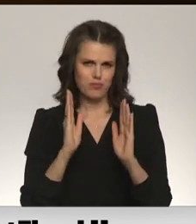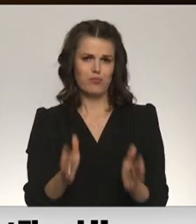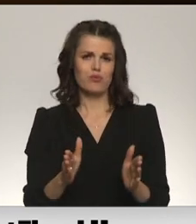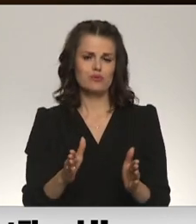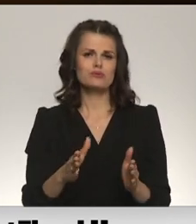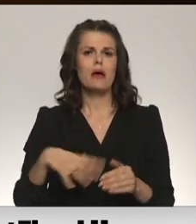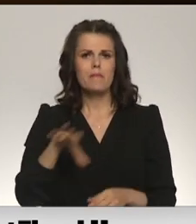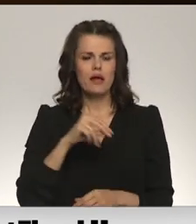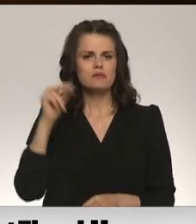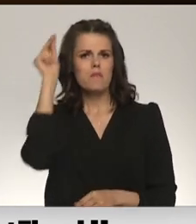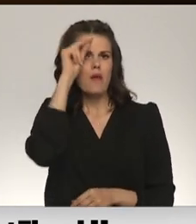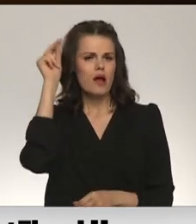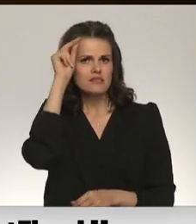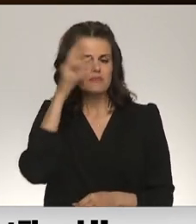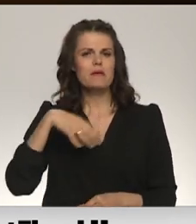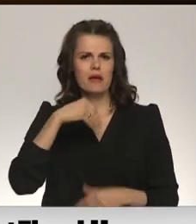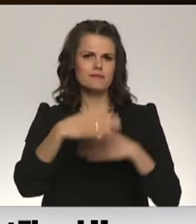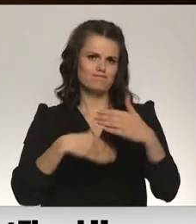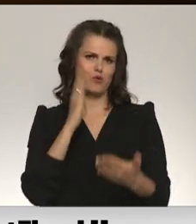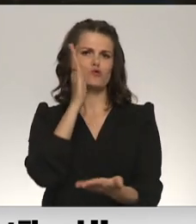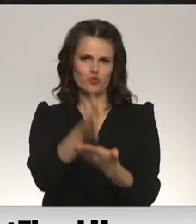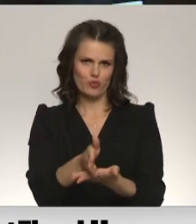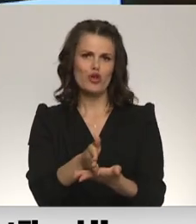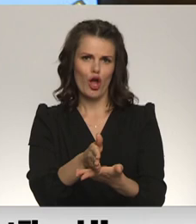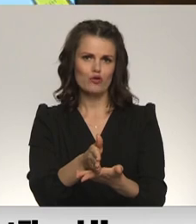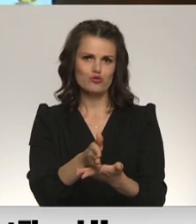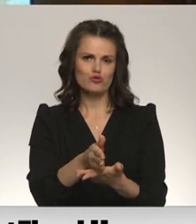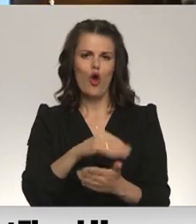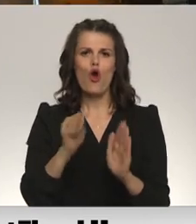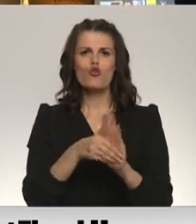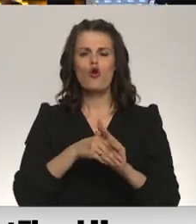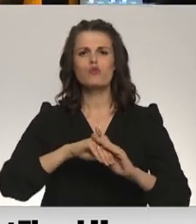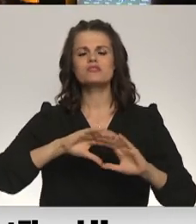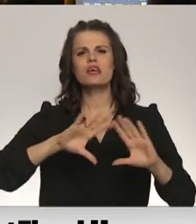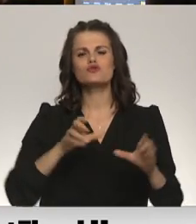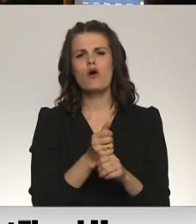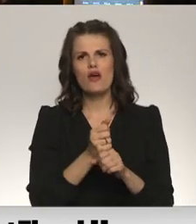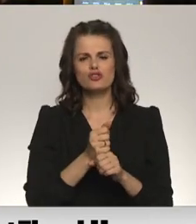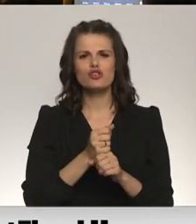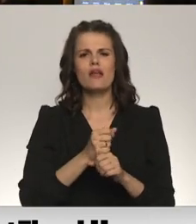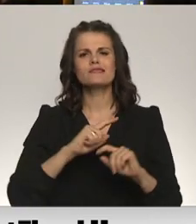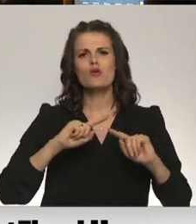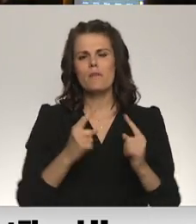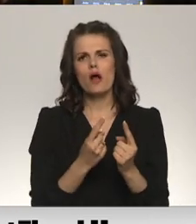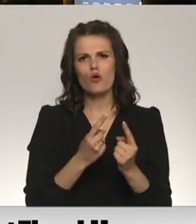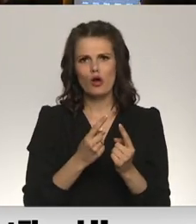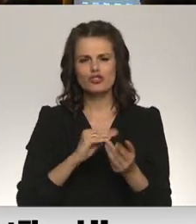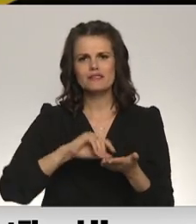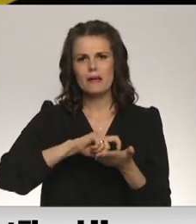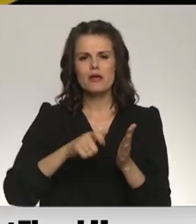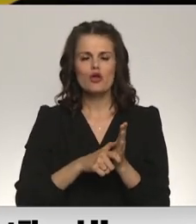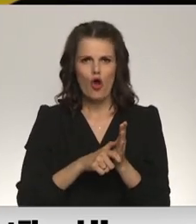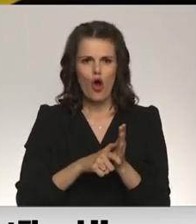Mēs mācāmies, mēs virzīsimies uz priekšu. Korupcijas novēršanas un apkarošanas birojs ierosinājis divus